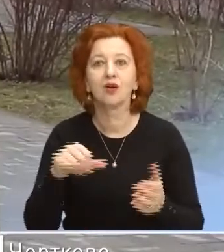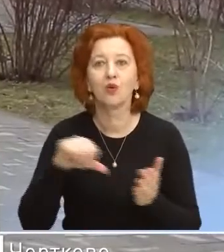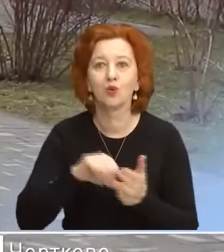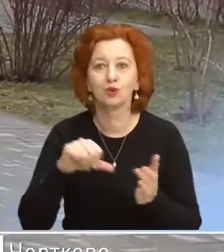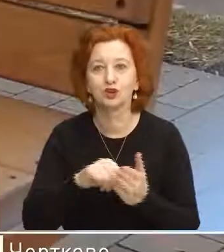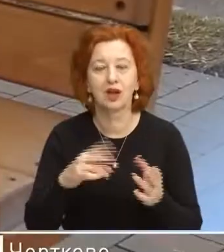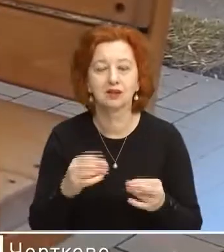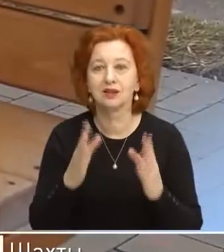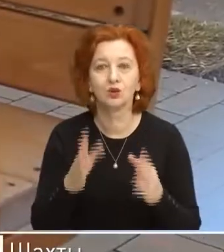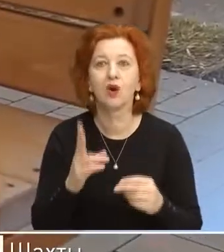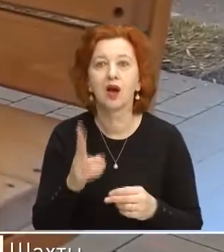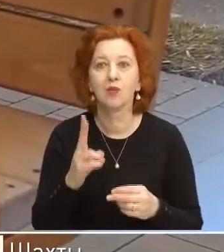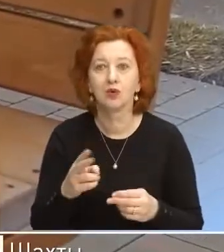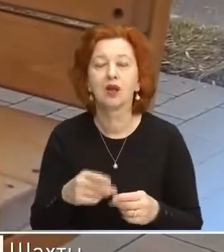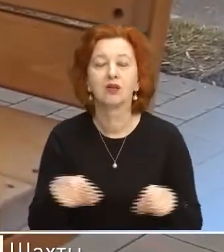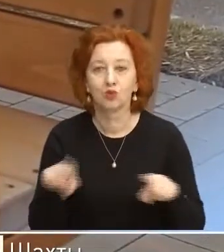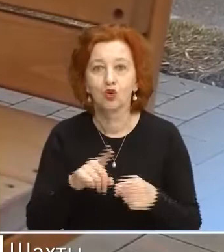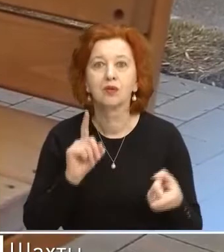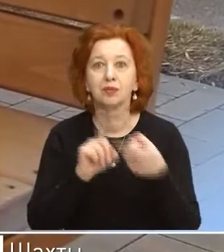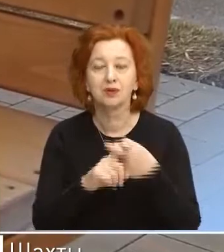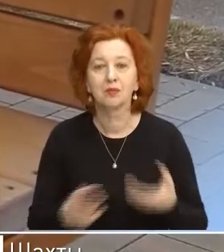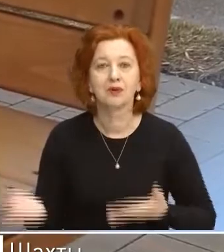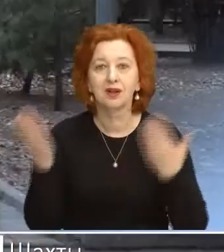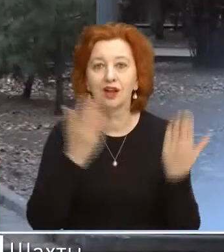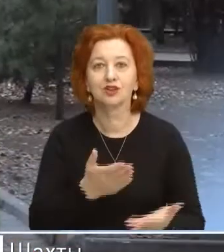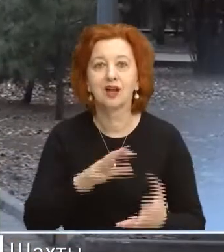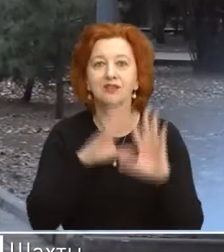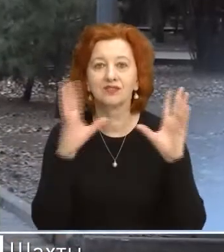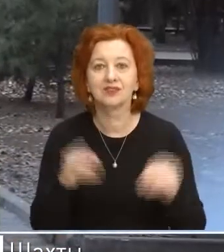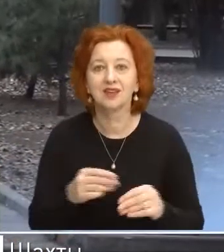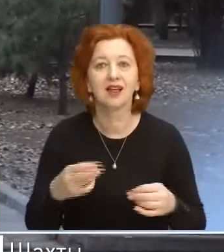только коммунальные службы. Присоединиться приглашают всех неравнодушных жителей Донской столицы.